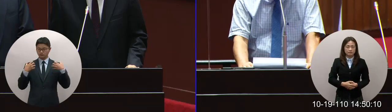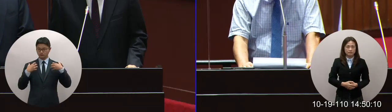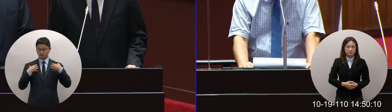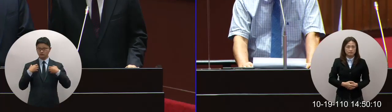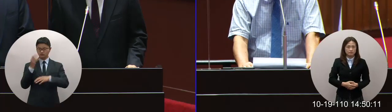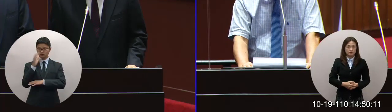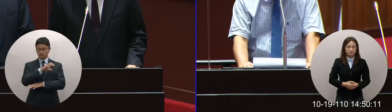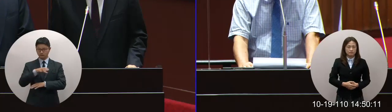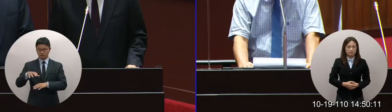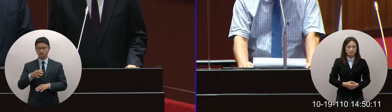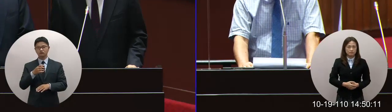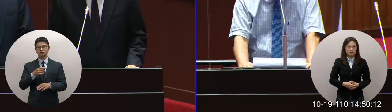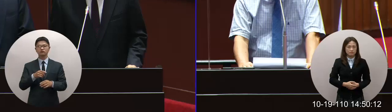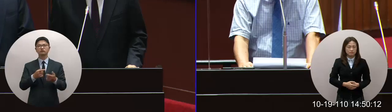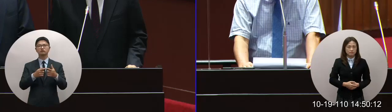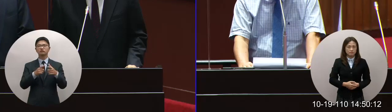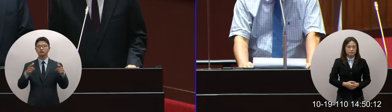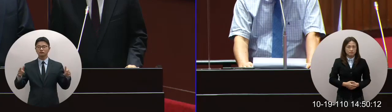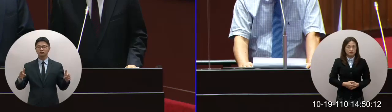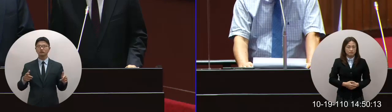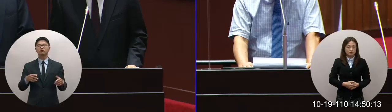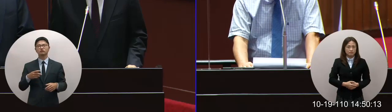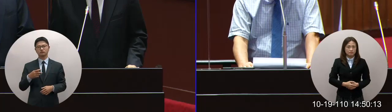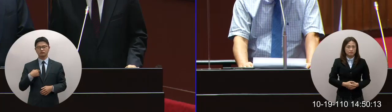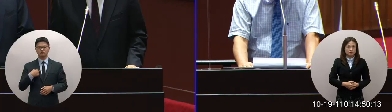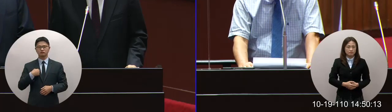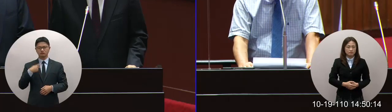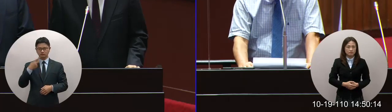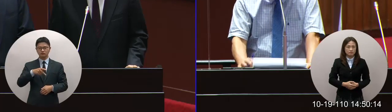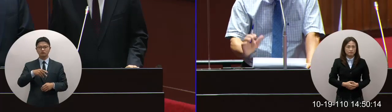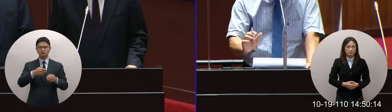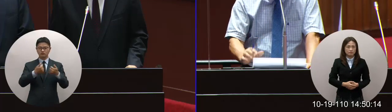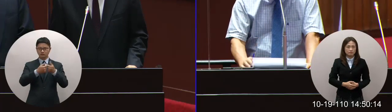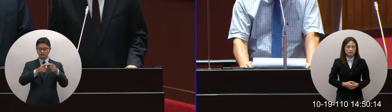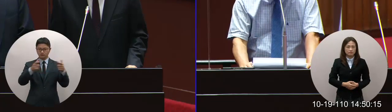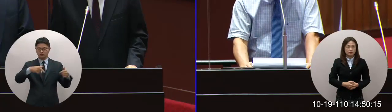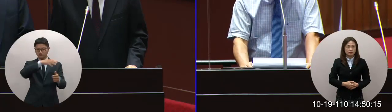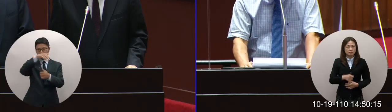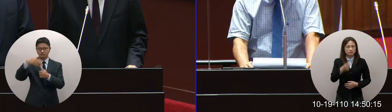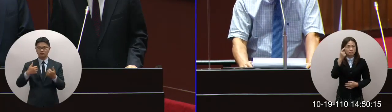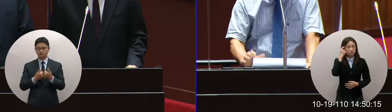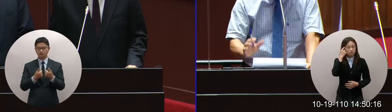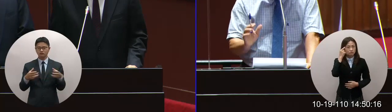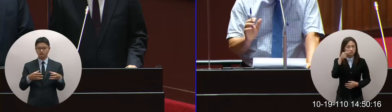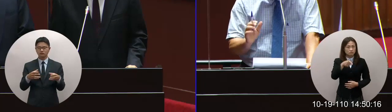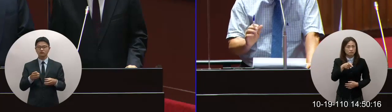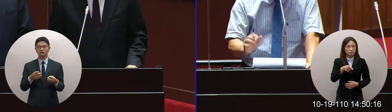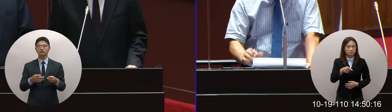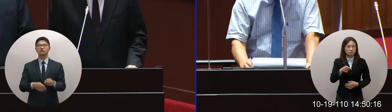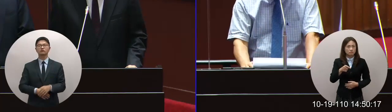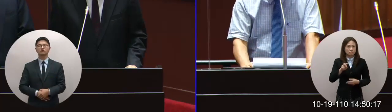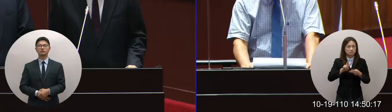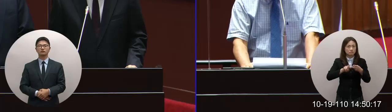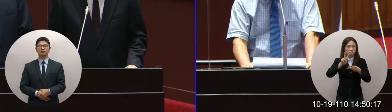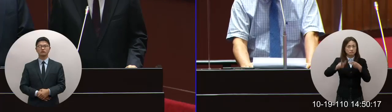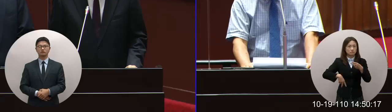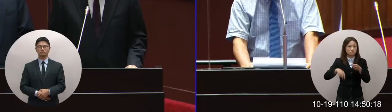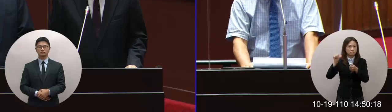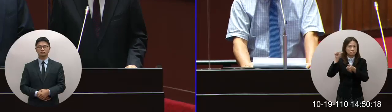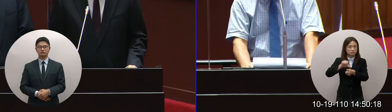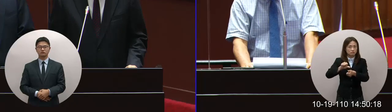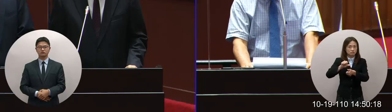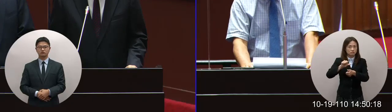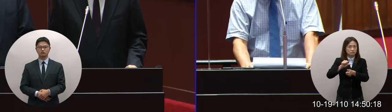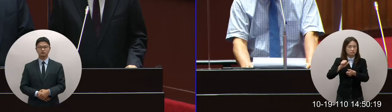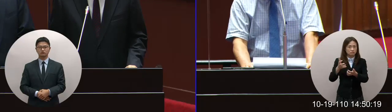同，那我们会来跟相关的部会啊一起来讨论。 那依你的看法，刑责最低要从